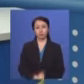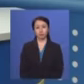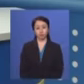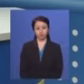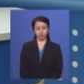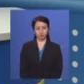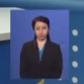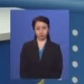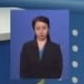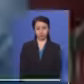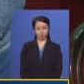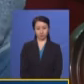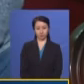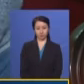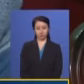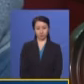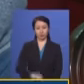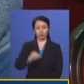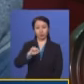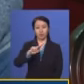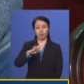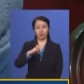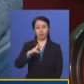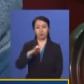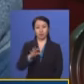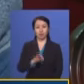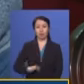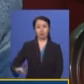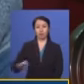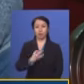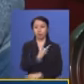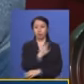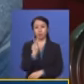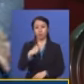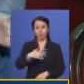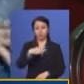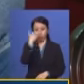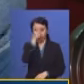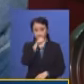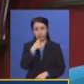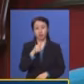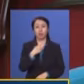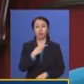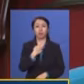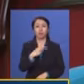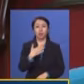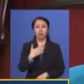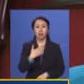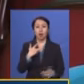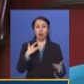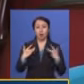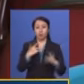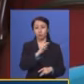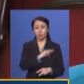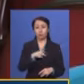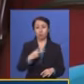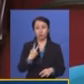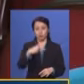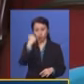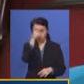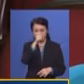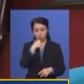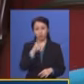Аитова. Андрей Зайцев в областном театре кукол уже 25 лет. За четверть века актерской деятельности